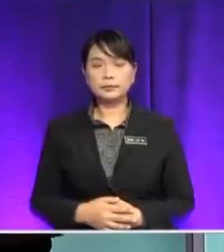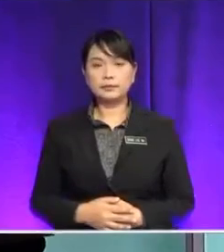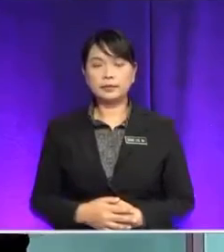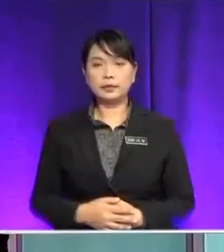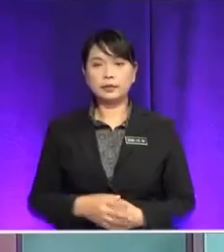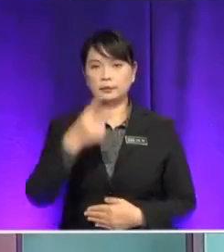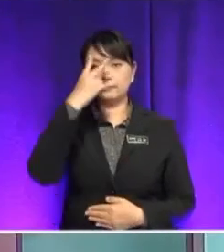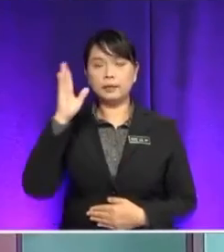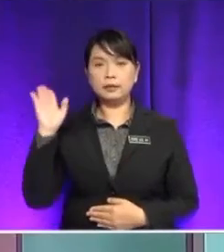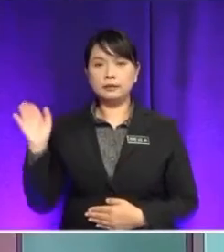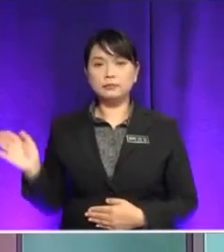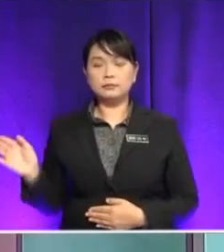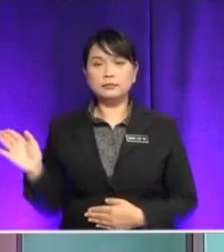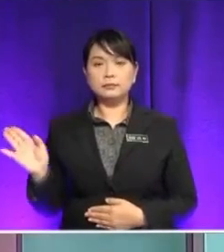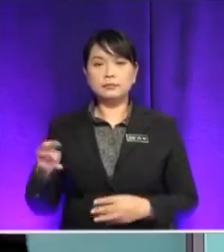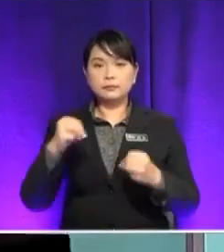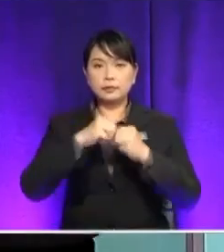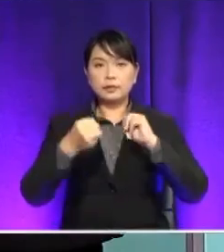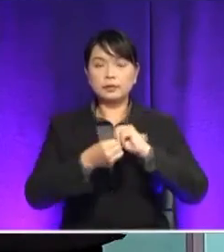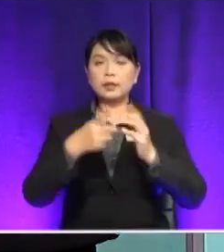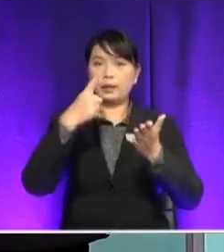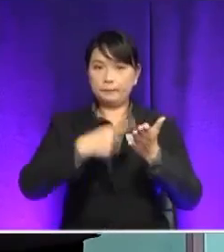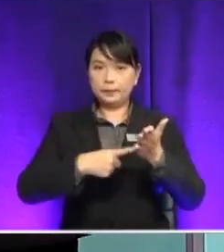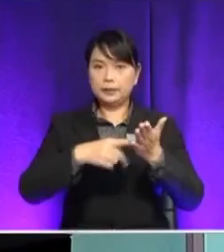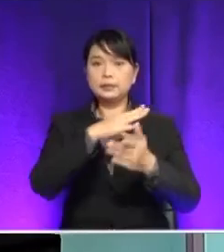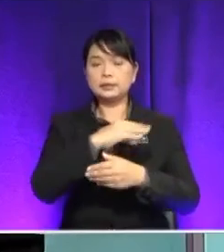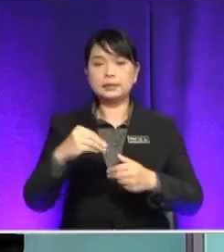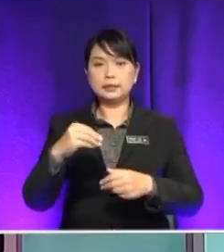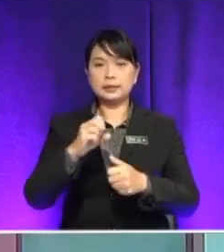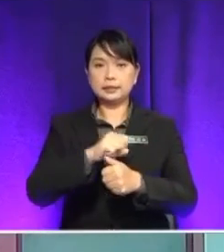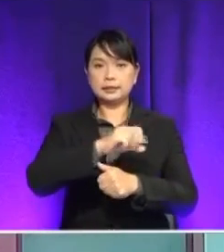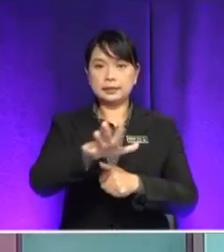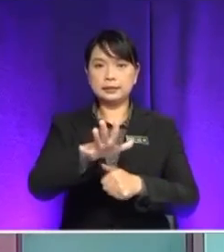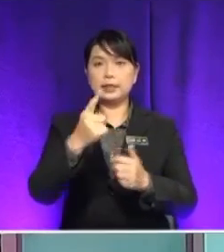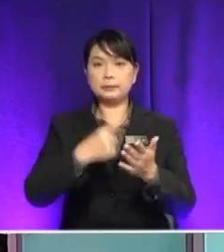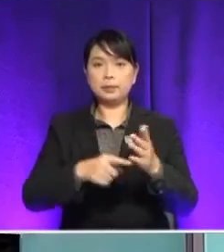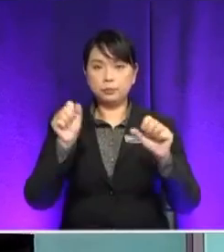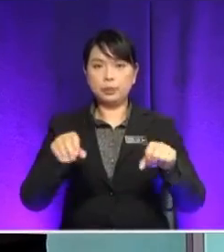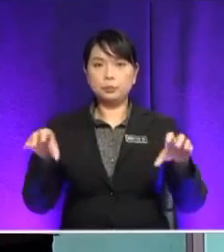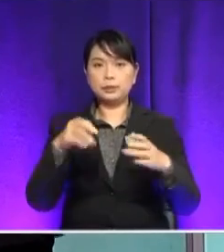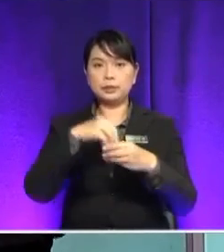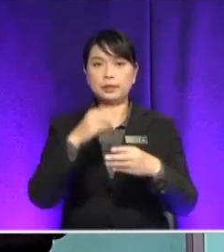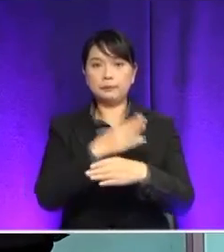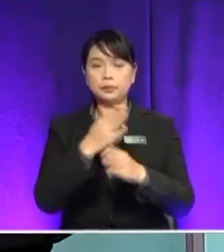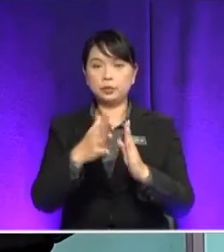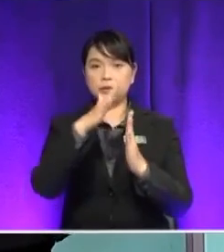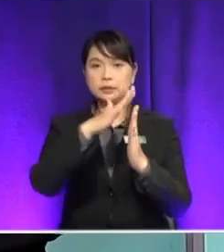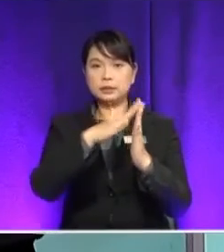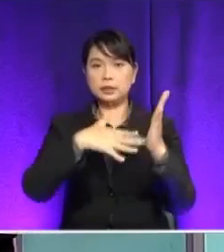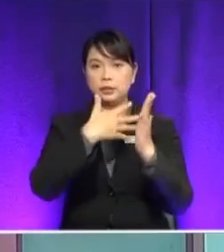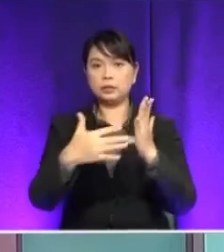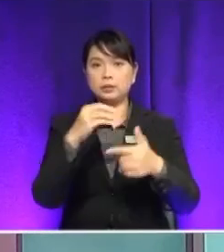kita tinggal di sini isunya pedang kesannya pejabat dibuat dalam bentuk jadwal atau pembuluh ibadah betul satwa ya